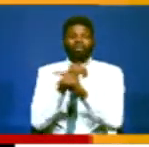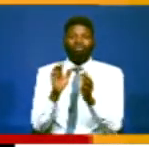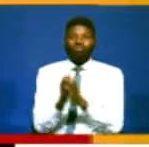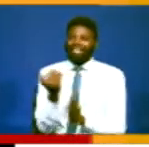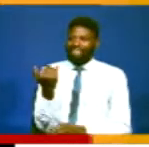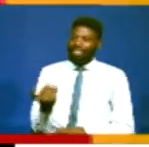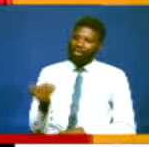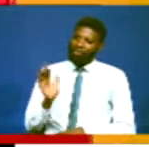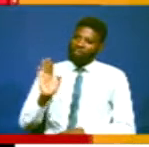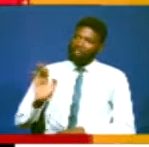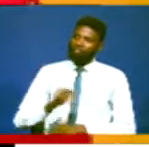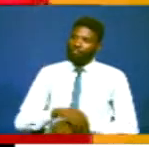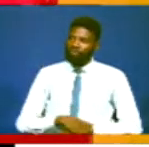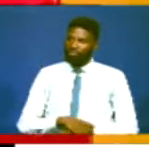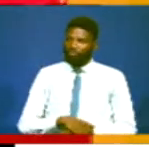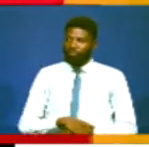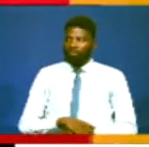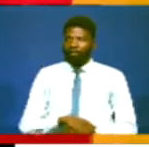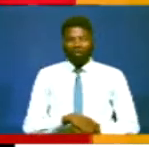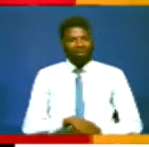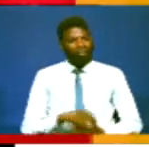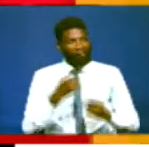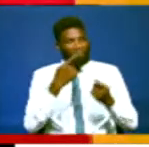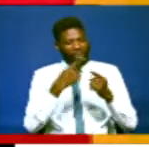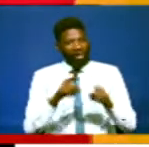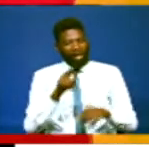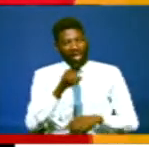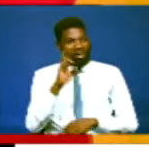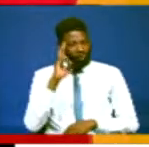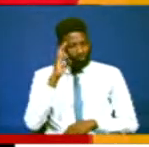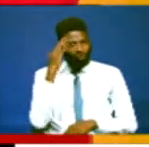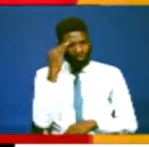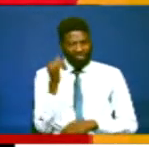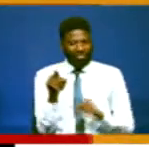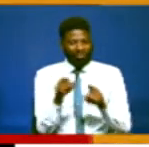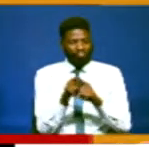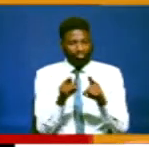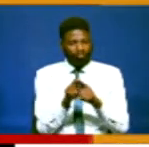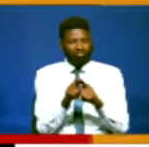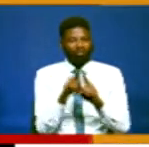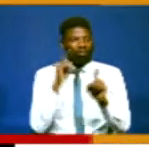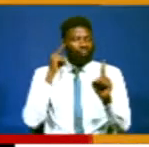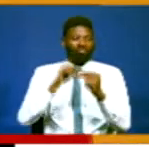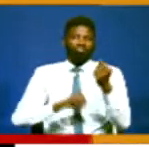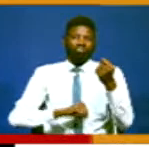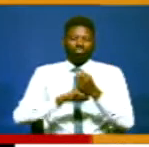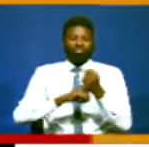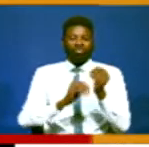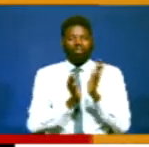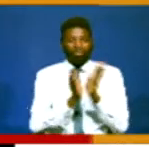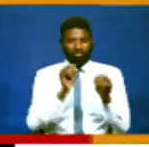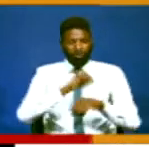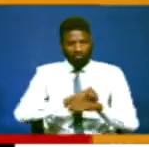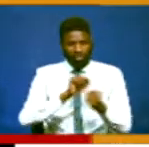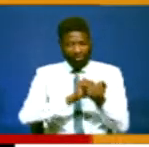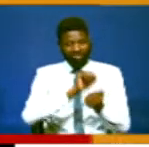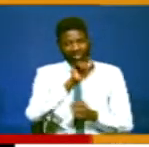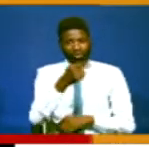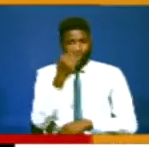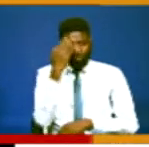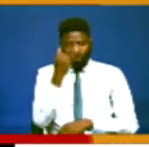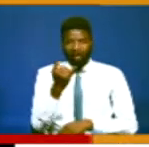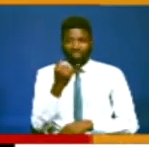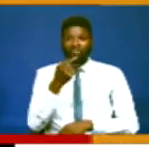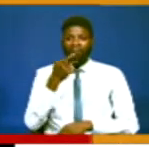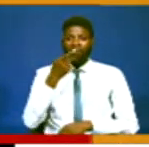ina, lakini elimu si sababu kuu ya kuleta kulipiwa 15 ni kwa sababu za lalama za